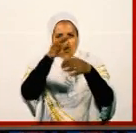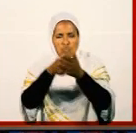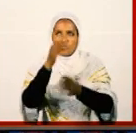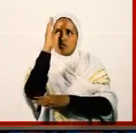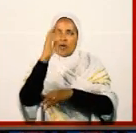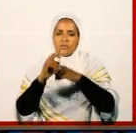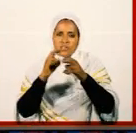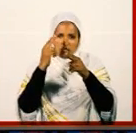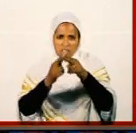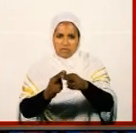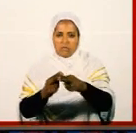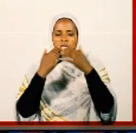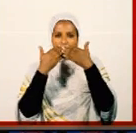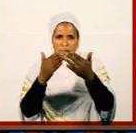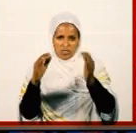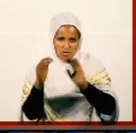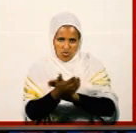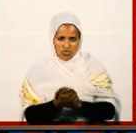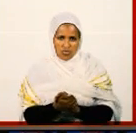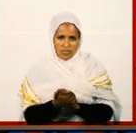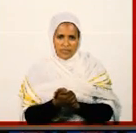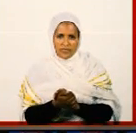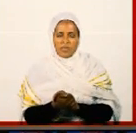የእግዚአብሔር አምላካችን ስም የተመሰገነ ይሁን።